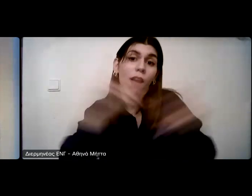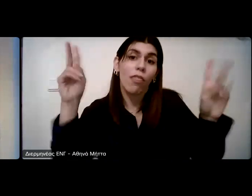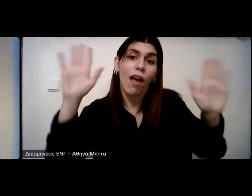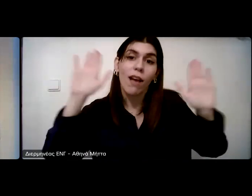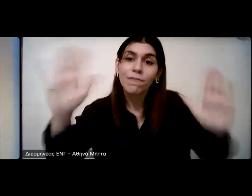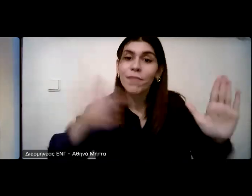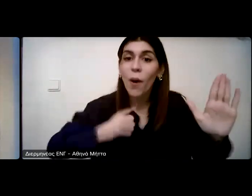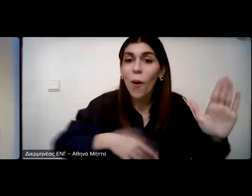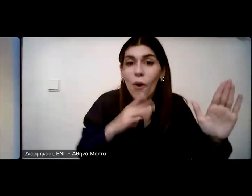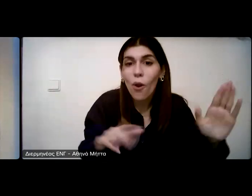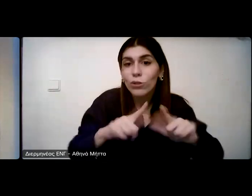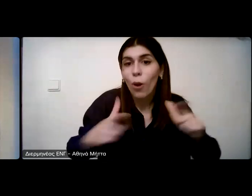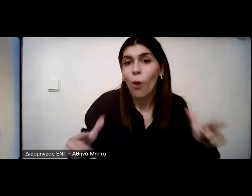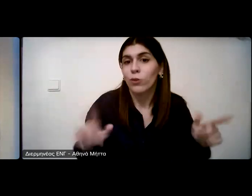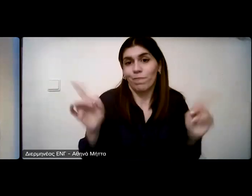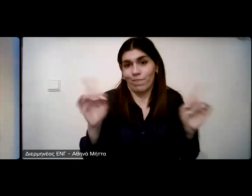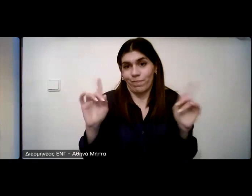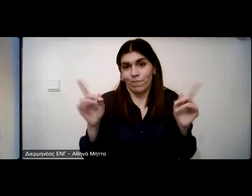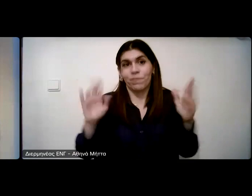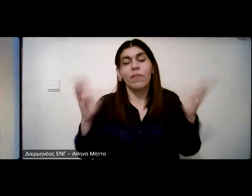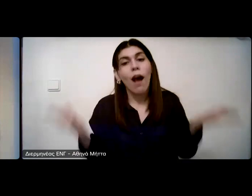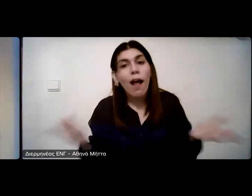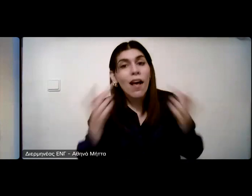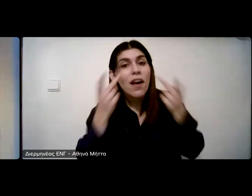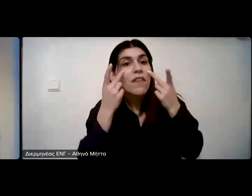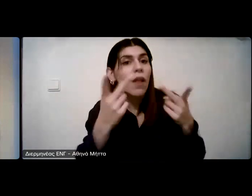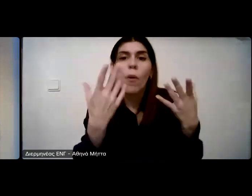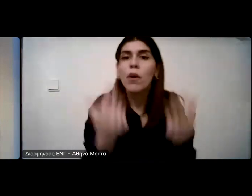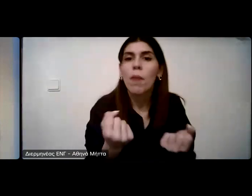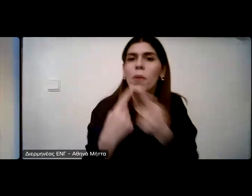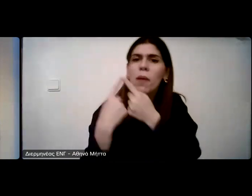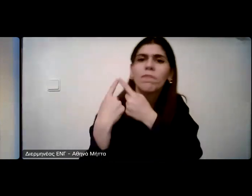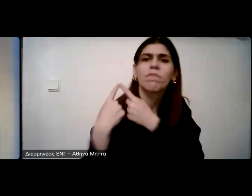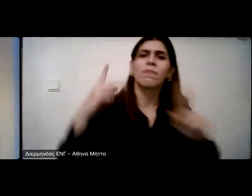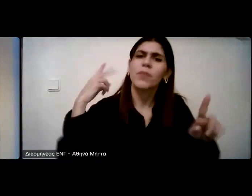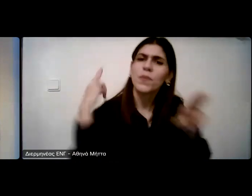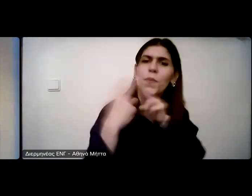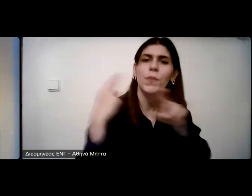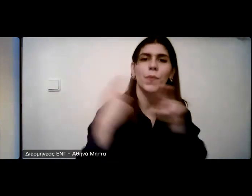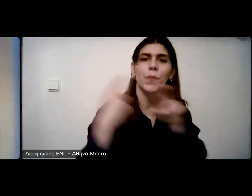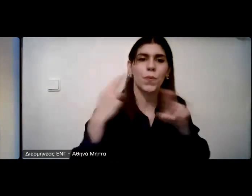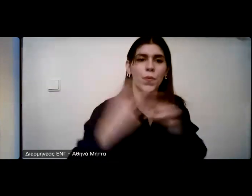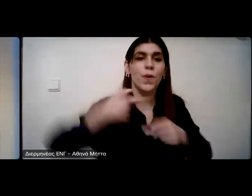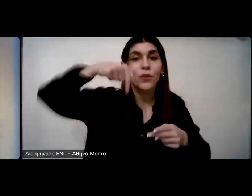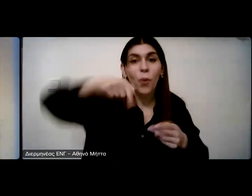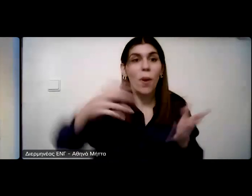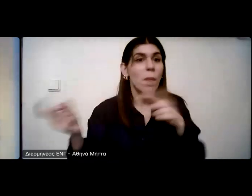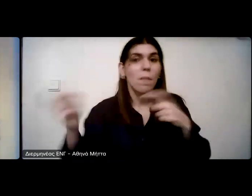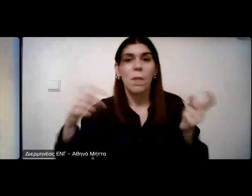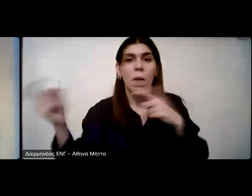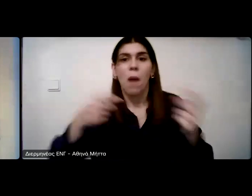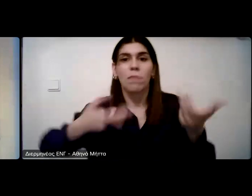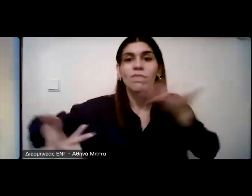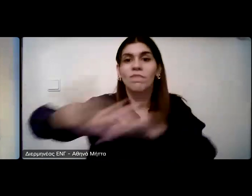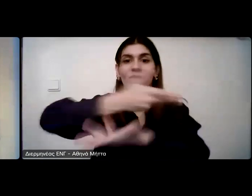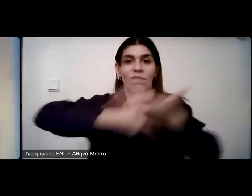υπάρχουν λαμπρές, όπως βλέπω, και πρωτοπόρες συνομιλήτριες, άρα δεν